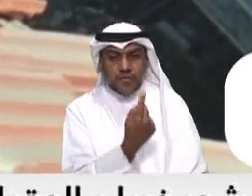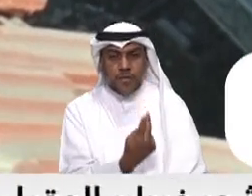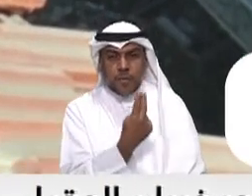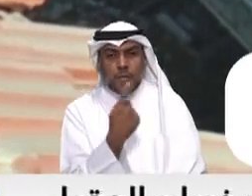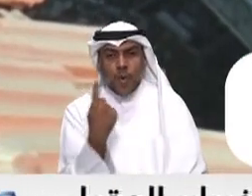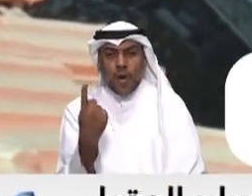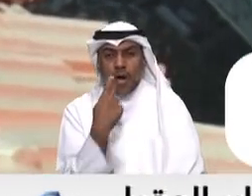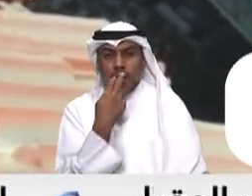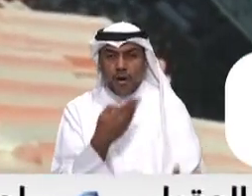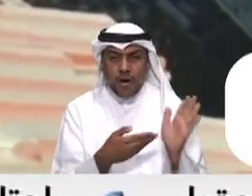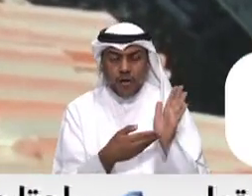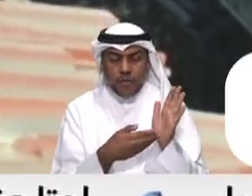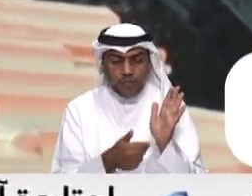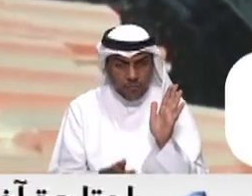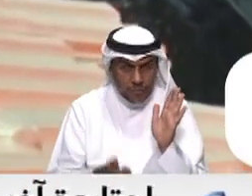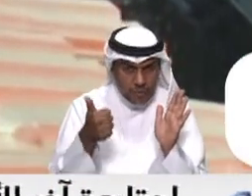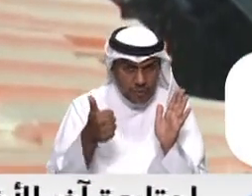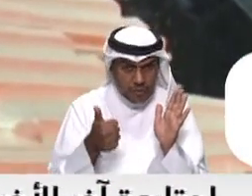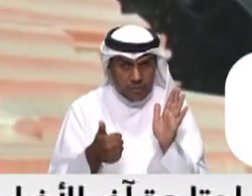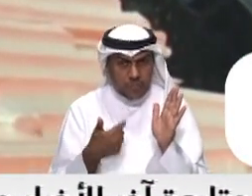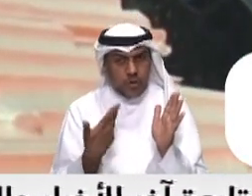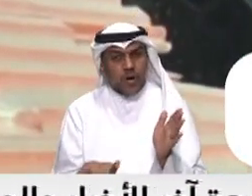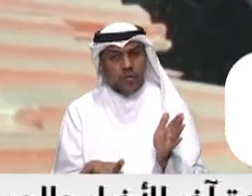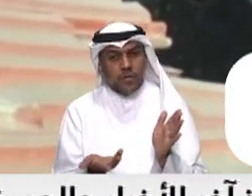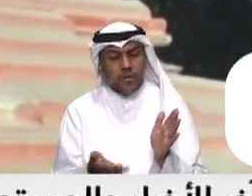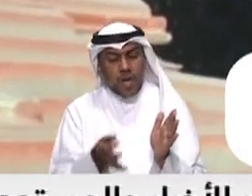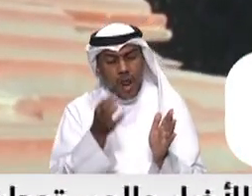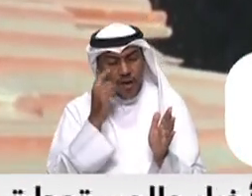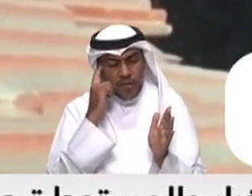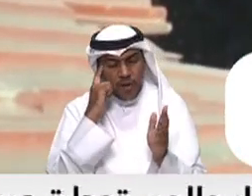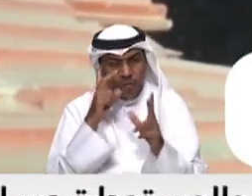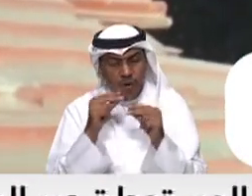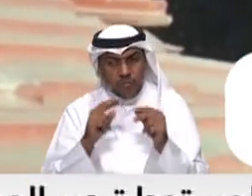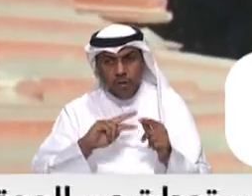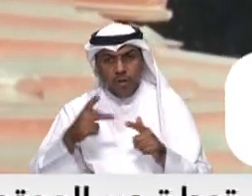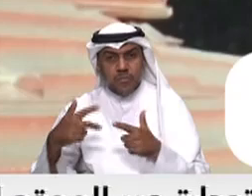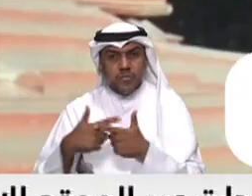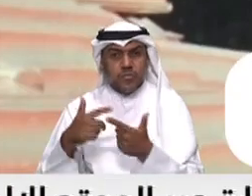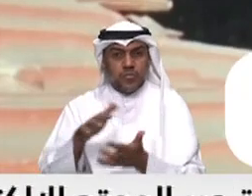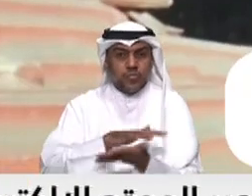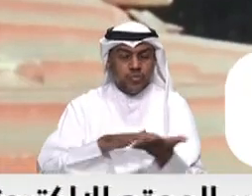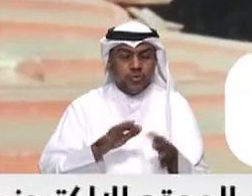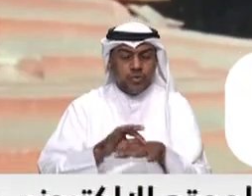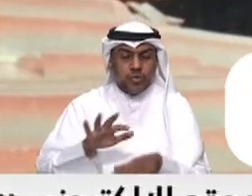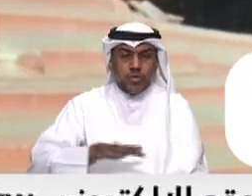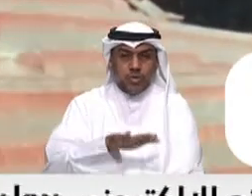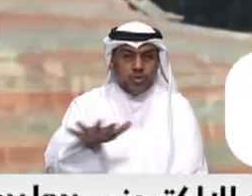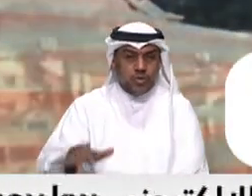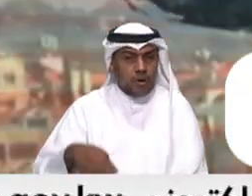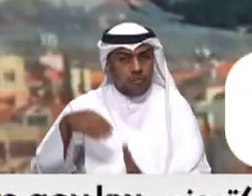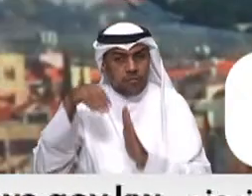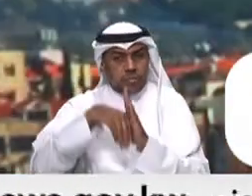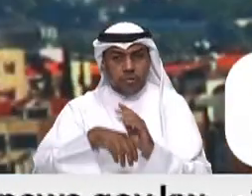ليس كافيا، كما أن ربط مصير لبنان بصراعات أخرى ليس في مصلحة الشعب اللبناني.